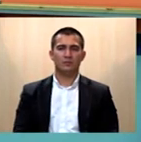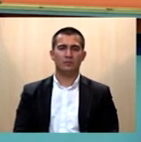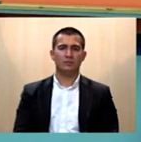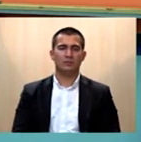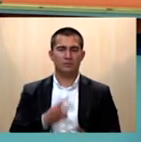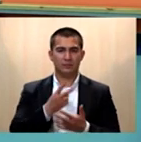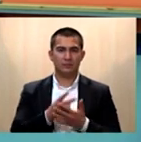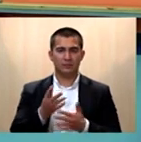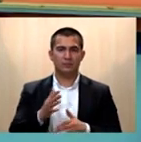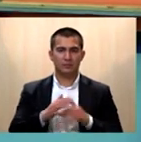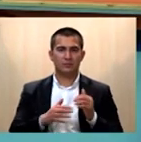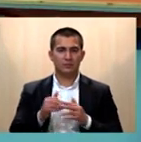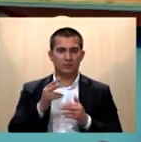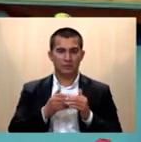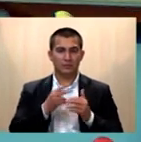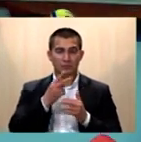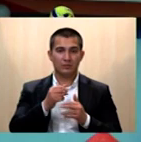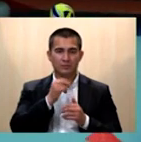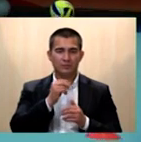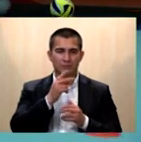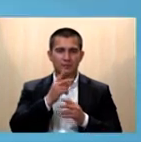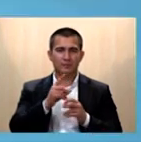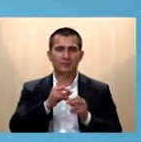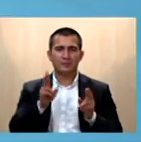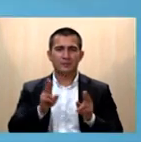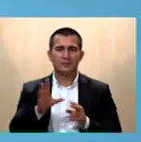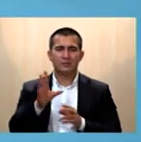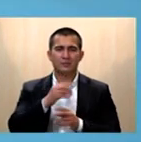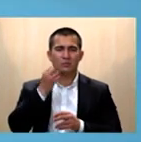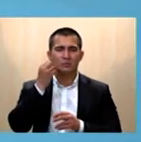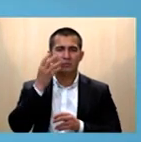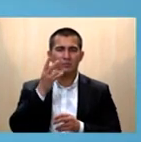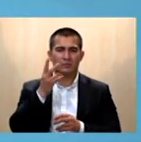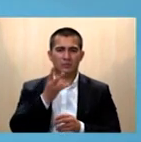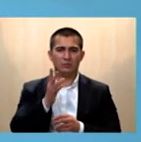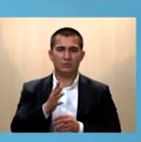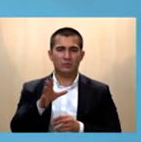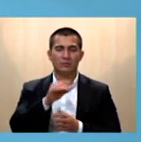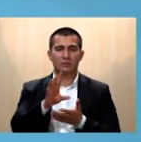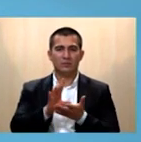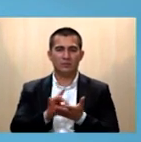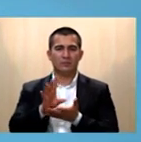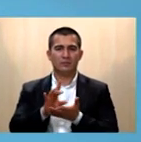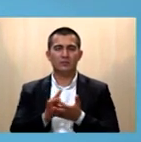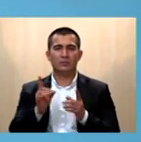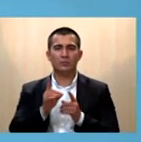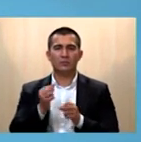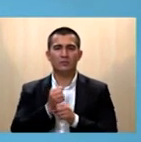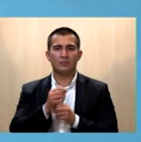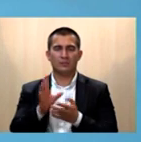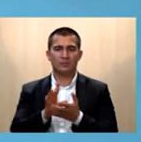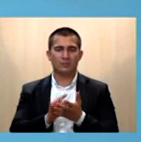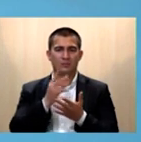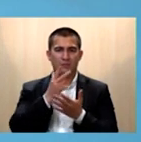qo'llarimizni yonga qilgan holatda mushtlarimizni aylantirib olamiz. 1 2 3 4 1